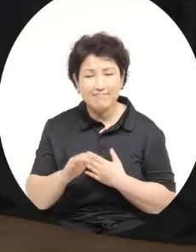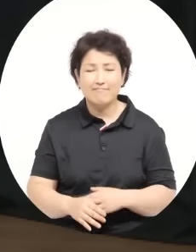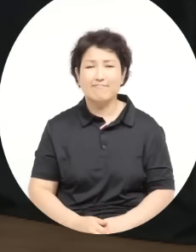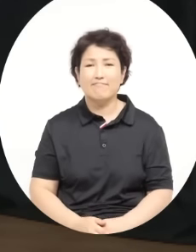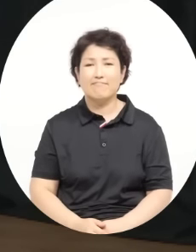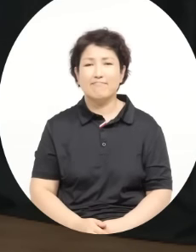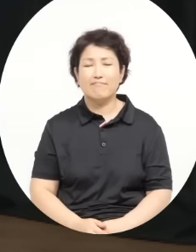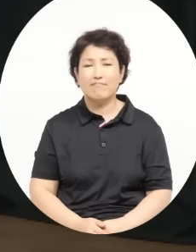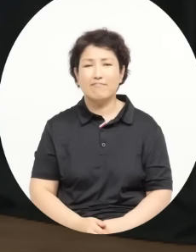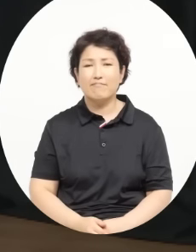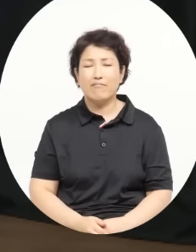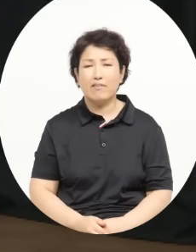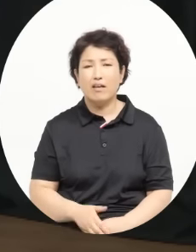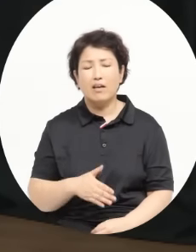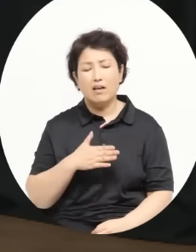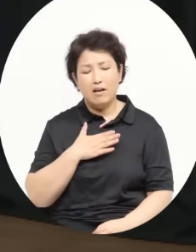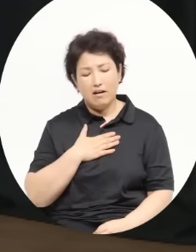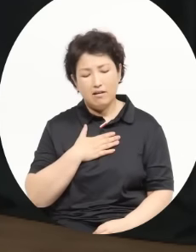죄송했습니다.